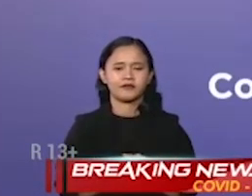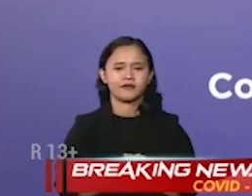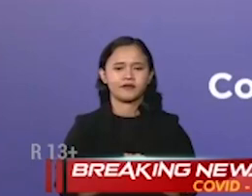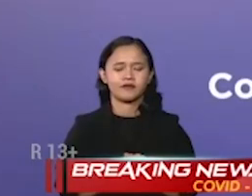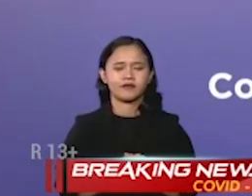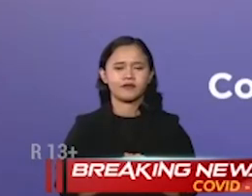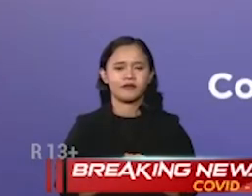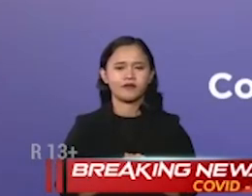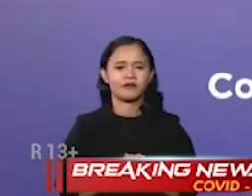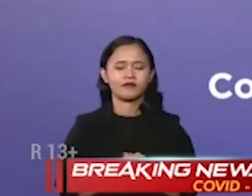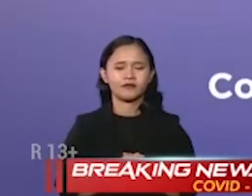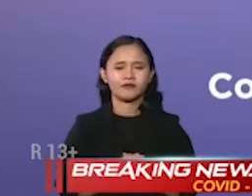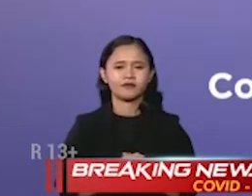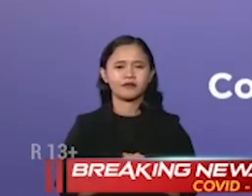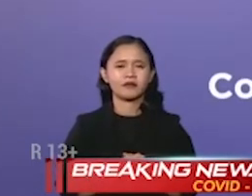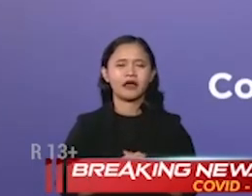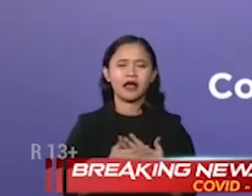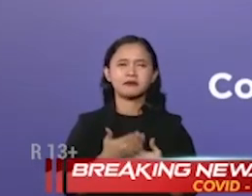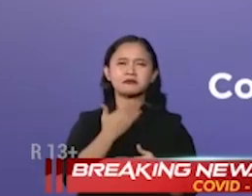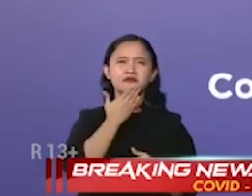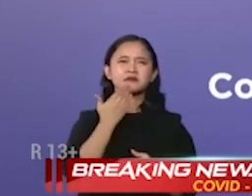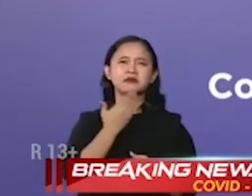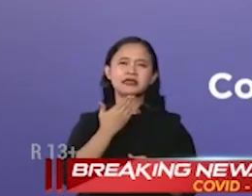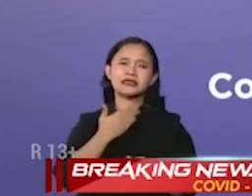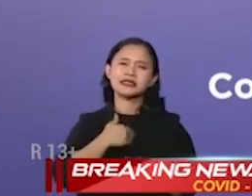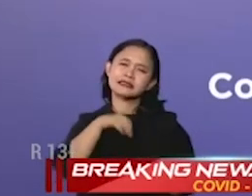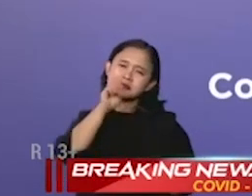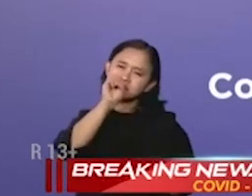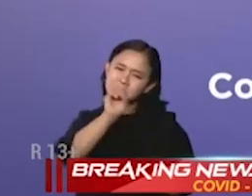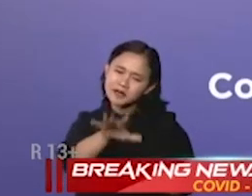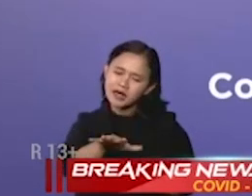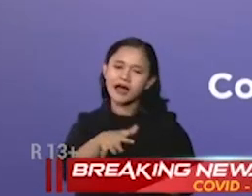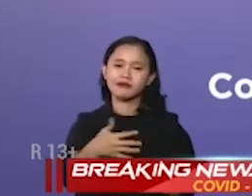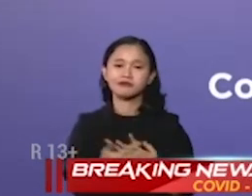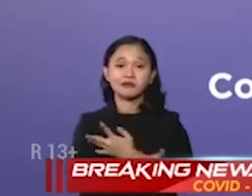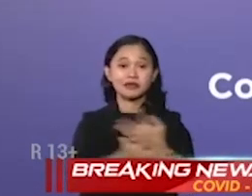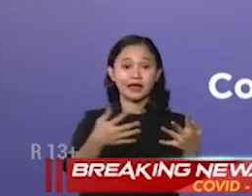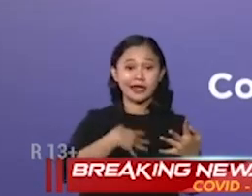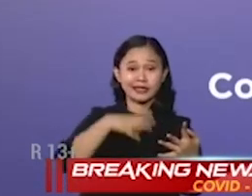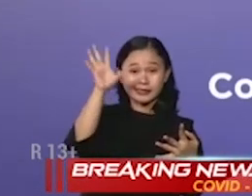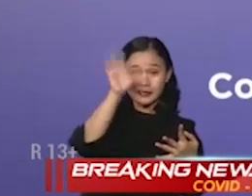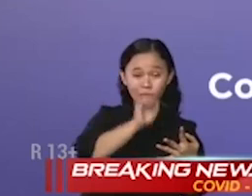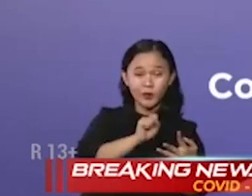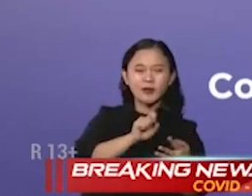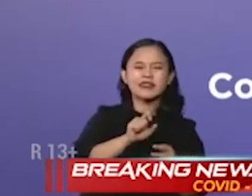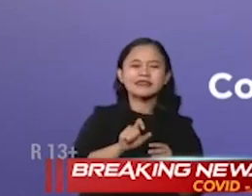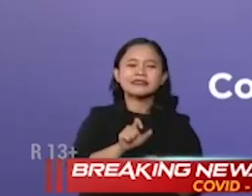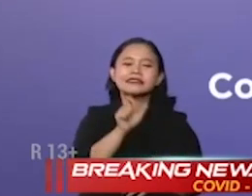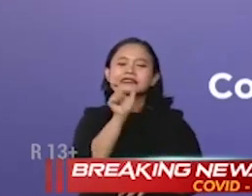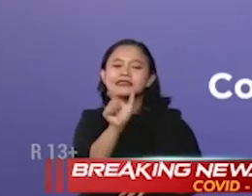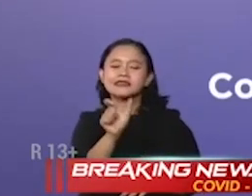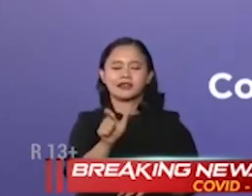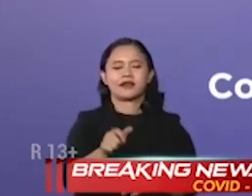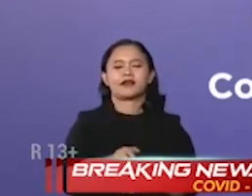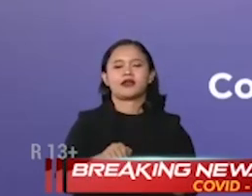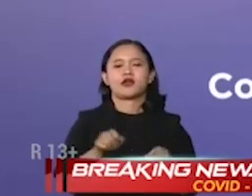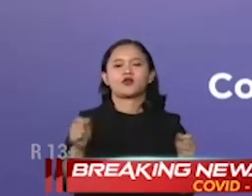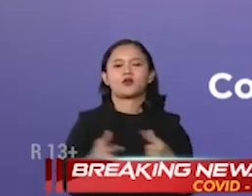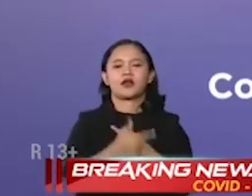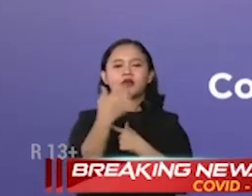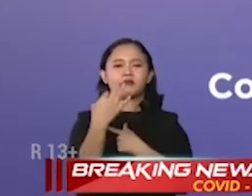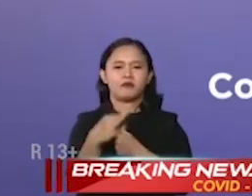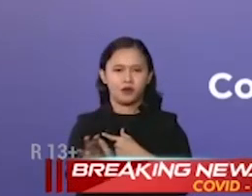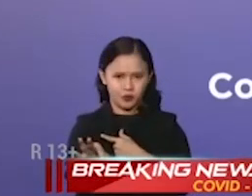dalam istilah yang sering digunakan atau didengar oleh masyarakat sebagai new normal a